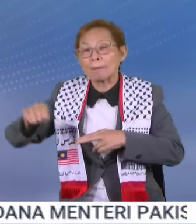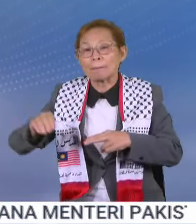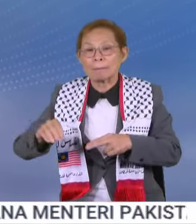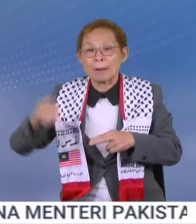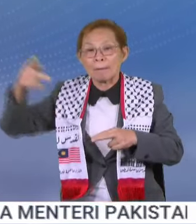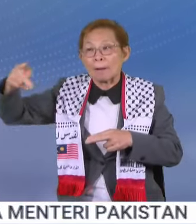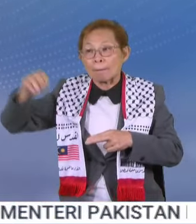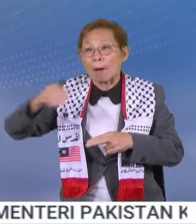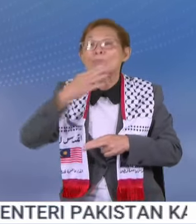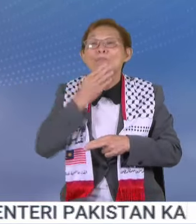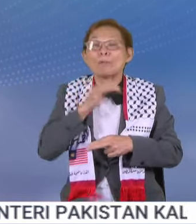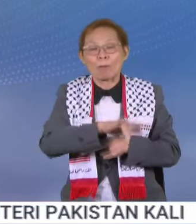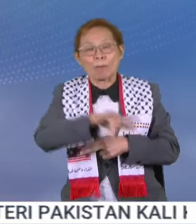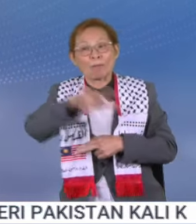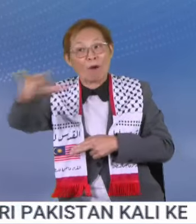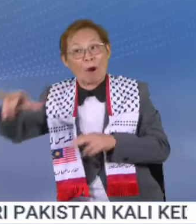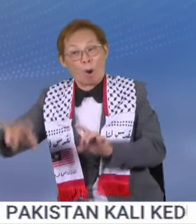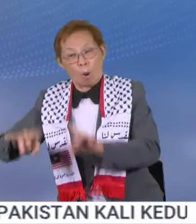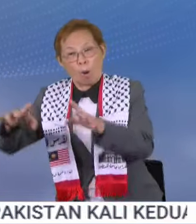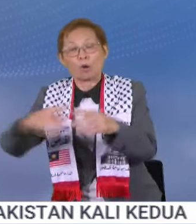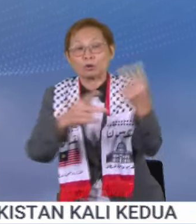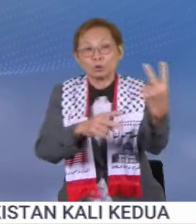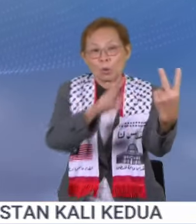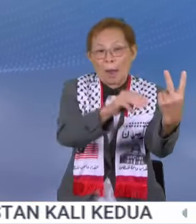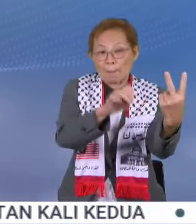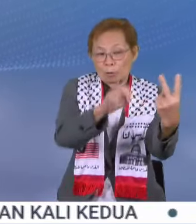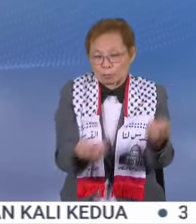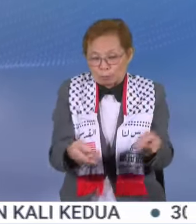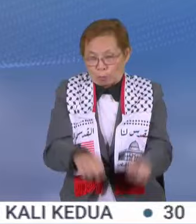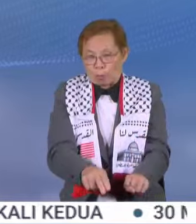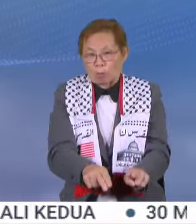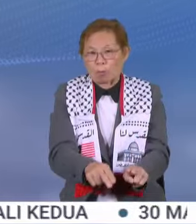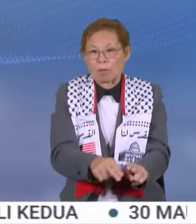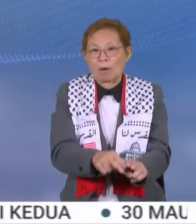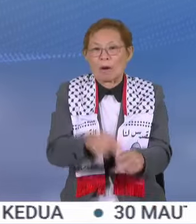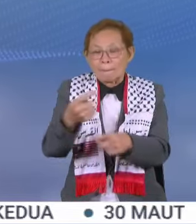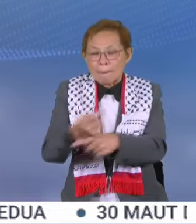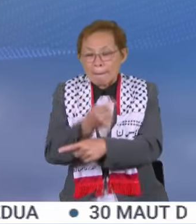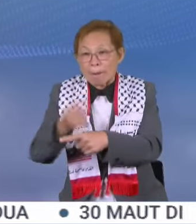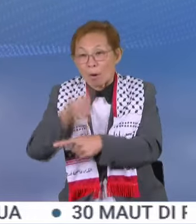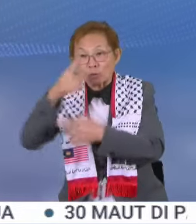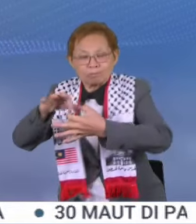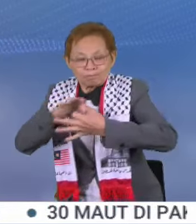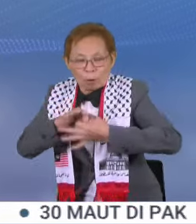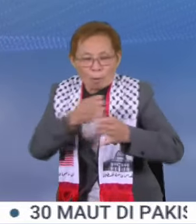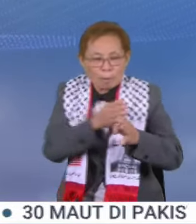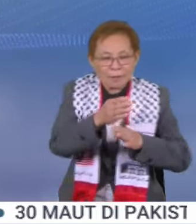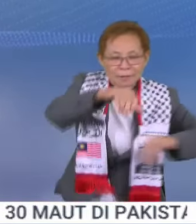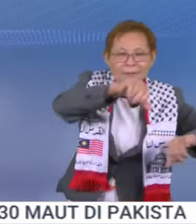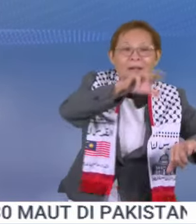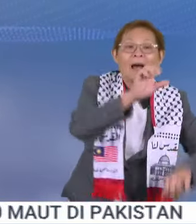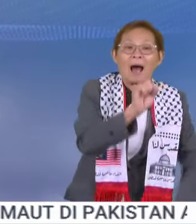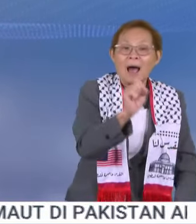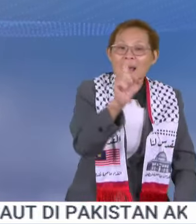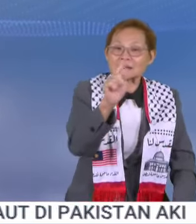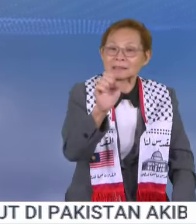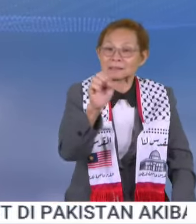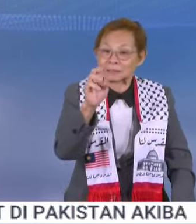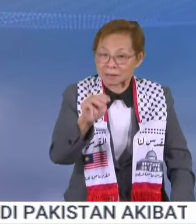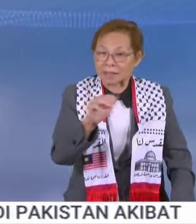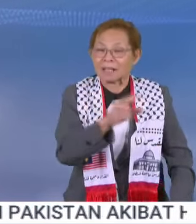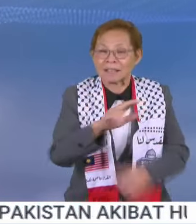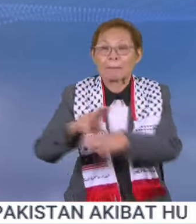ke negara itu. Dua daripada MOU itu ialah pengaturan praktikal untuk kerjasama dalam bidang sains dan teknologi